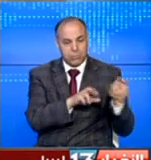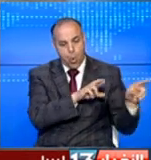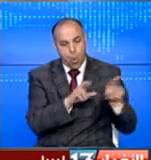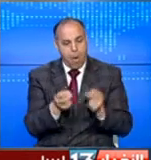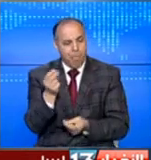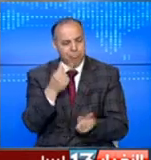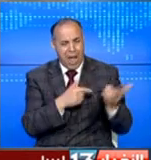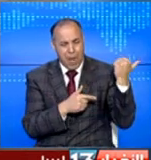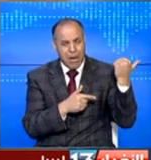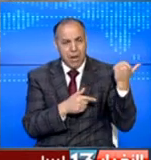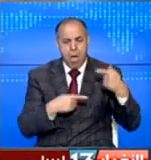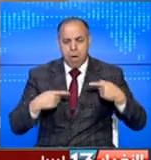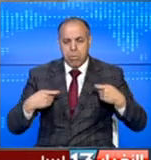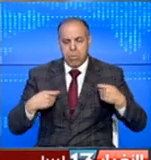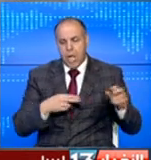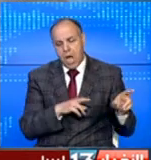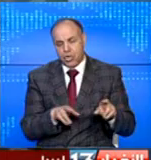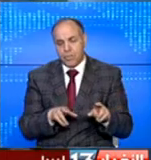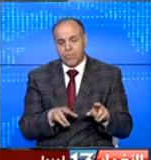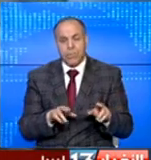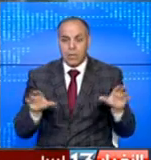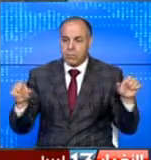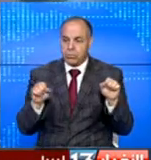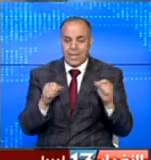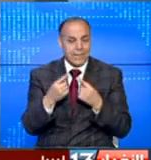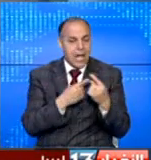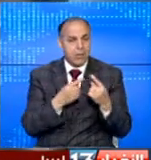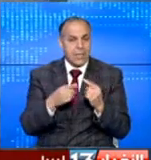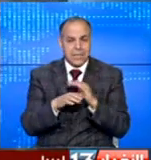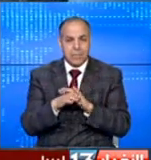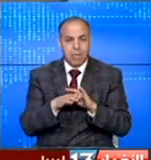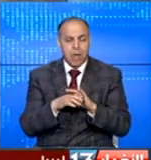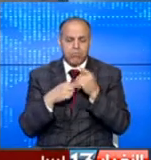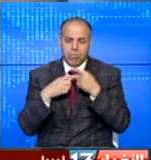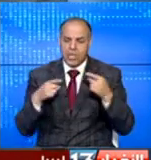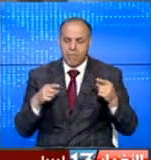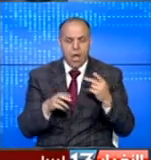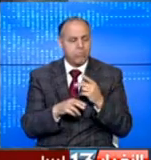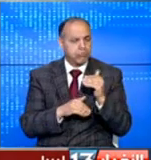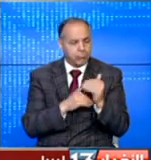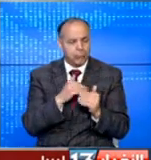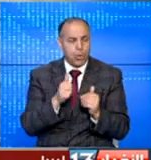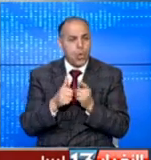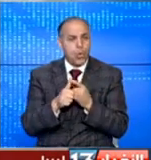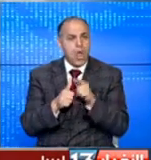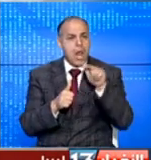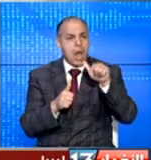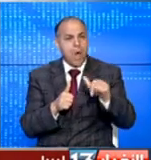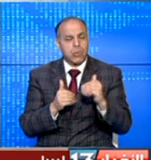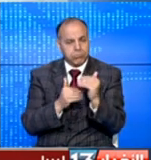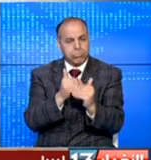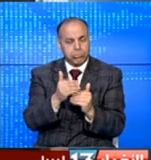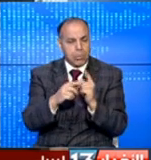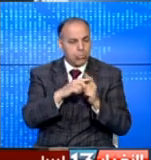الذين نزحوا جراء الاقتتال. الطرفان تحدثا عن أسباب مختلفة للخطوة، منها وجوب إحراز